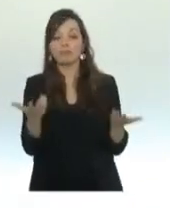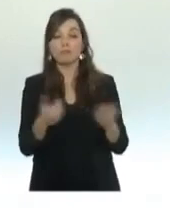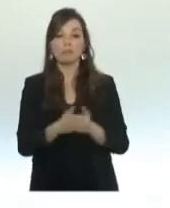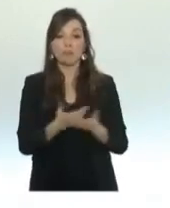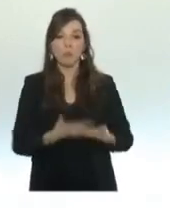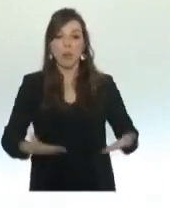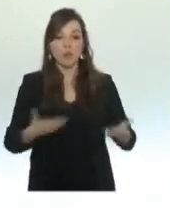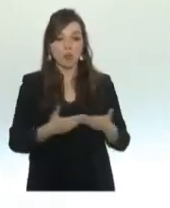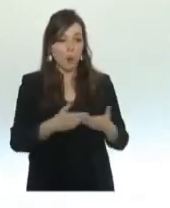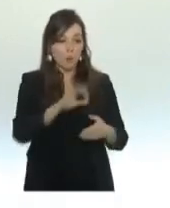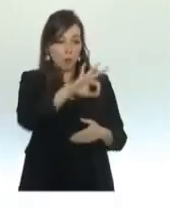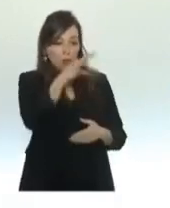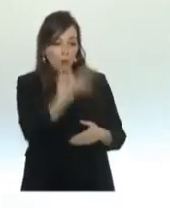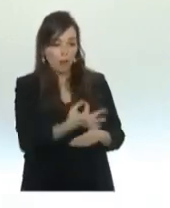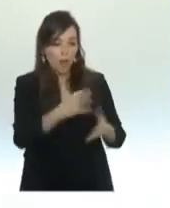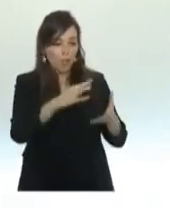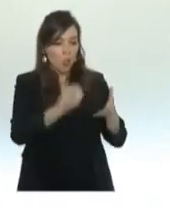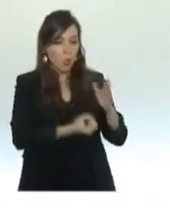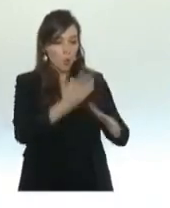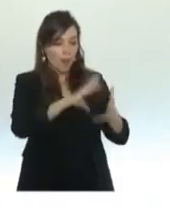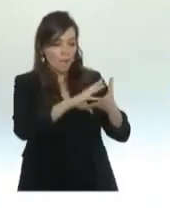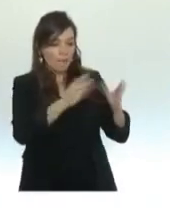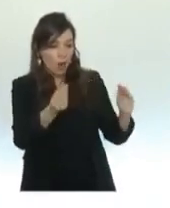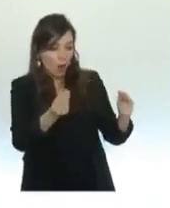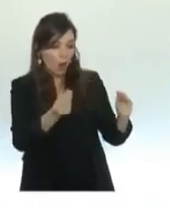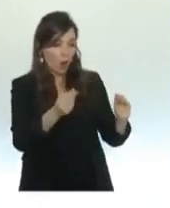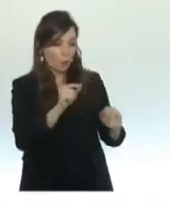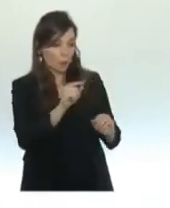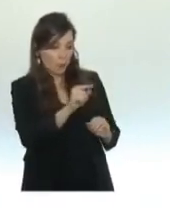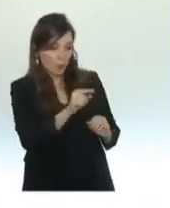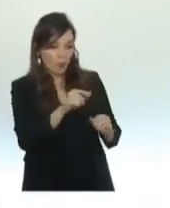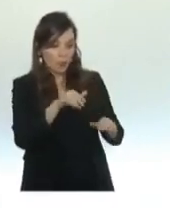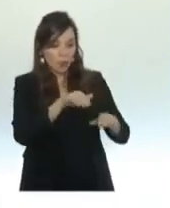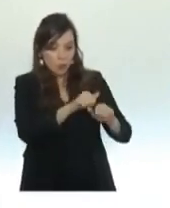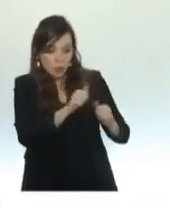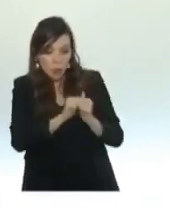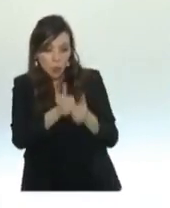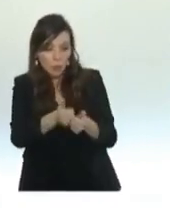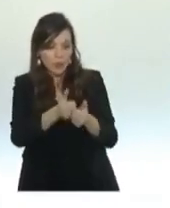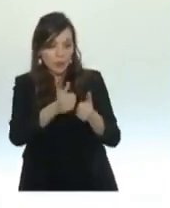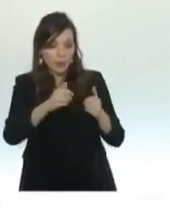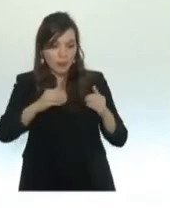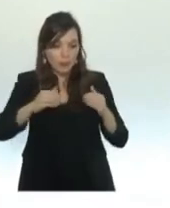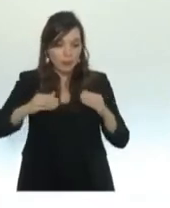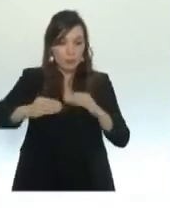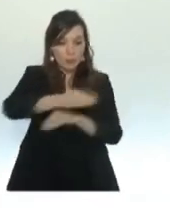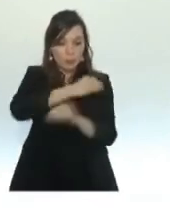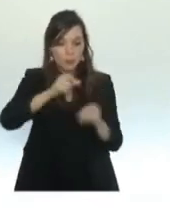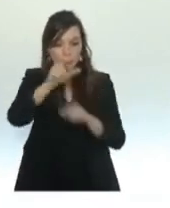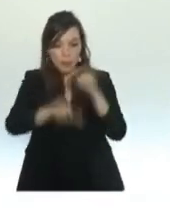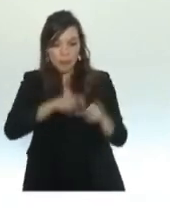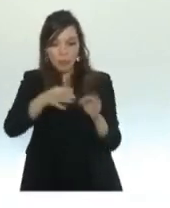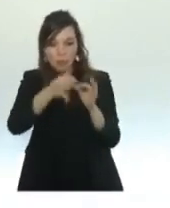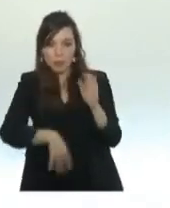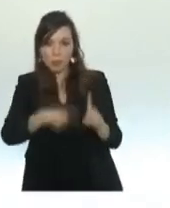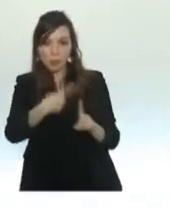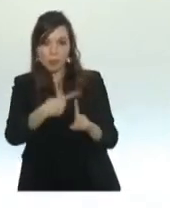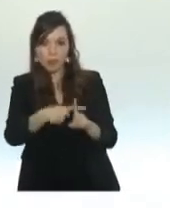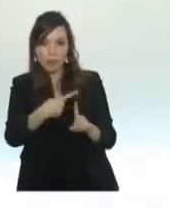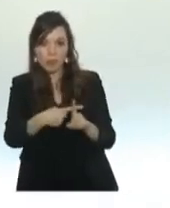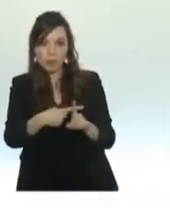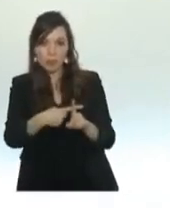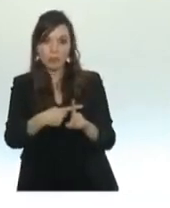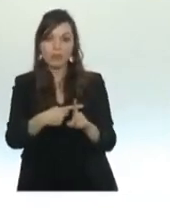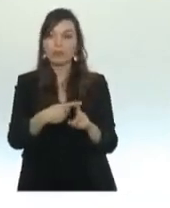sur la transparence et la vérité le gouvernement doit être exemplaire quand il prétend s'appuyer sur des chiffres pour justifier des décisions qui ont des